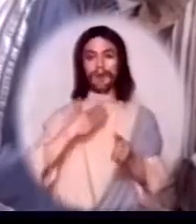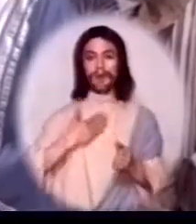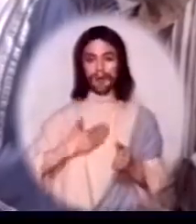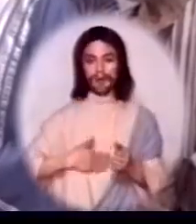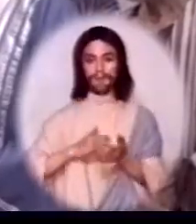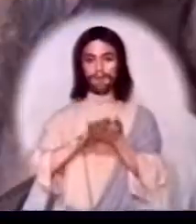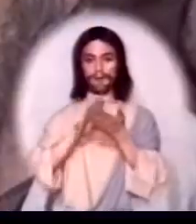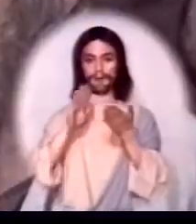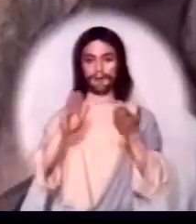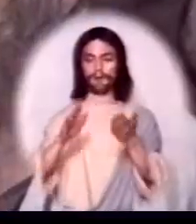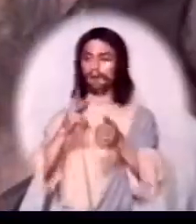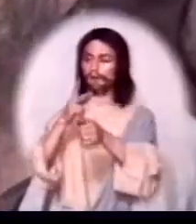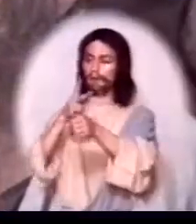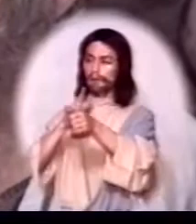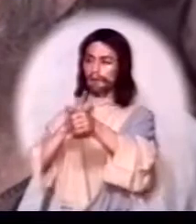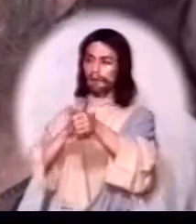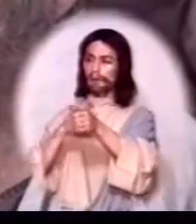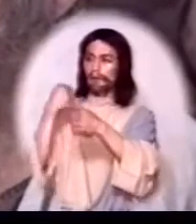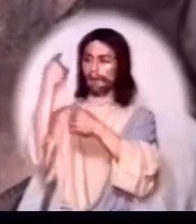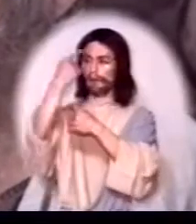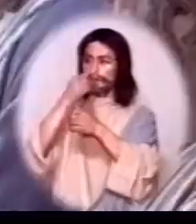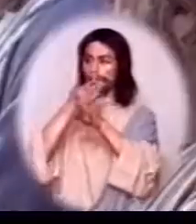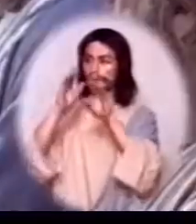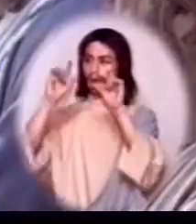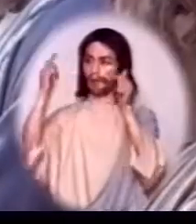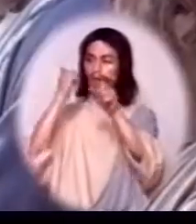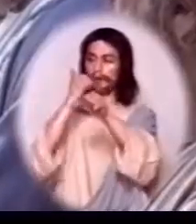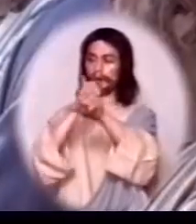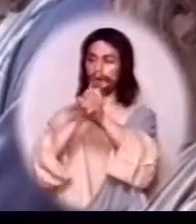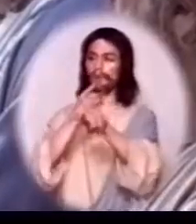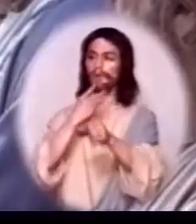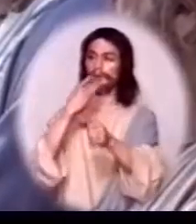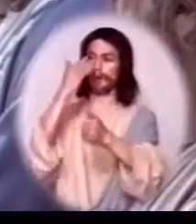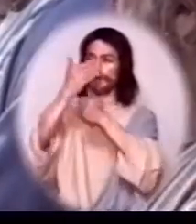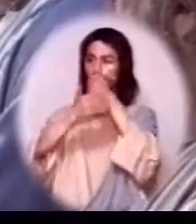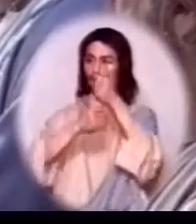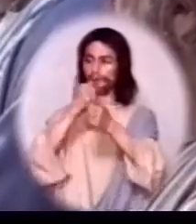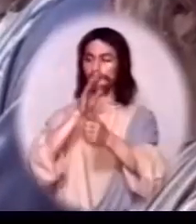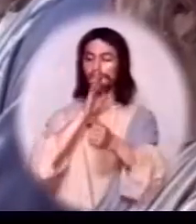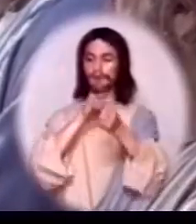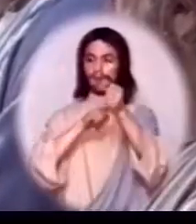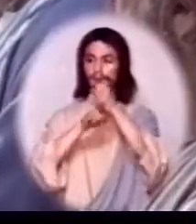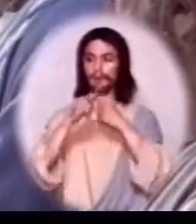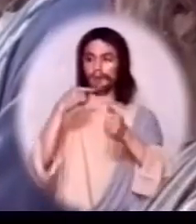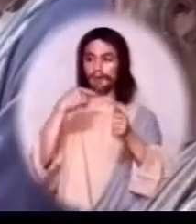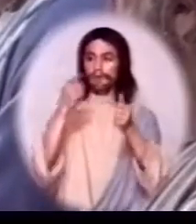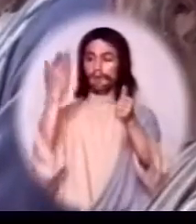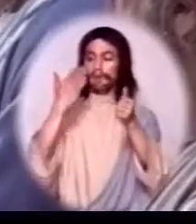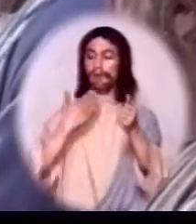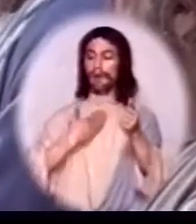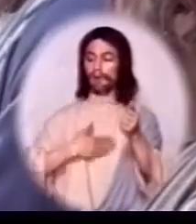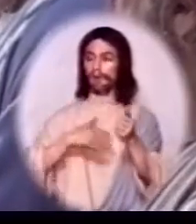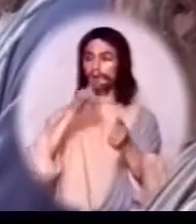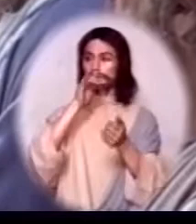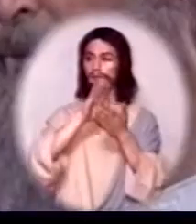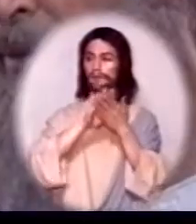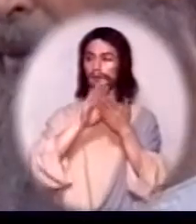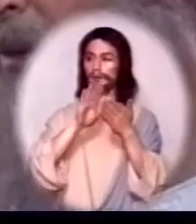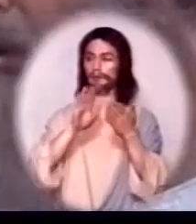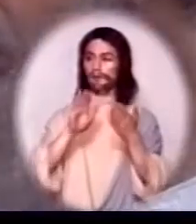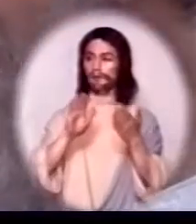것을 압니다. 선생님은 외모로 판단하지 않으시고 오직 하나님의 진리만을 가르치신다는 것도